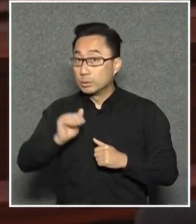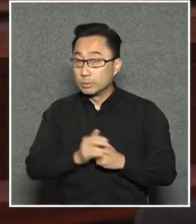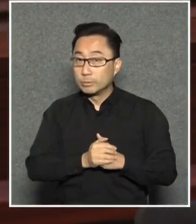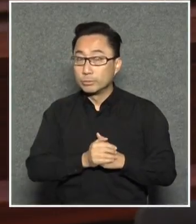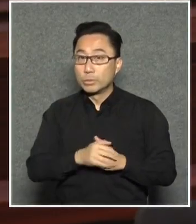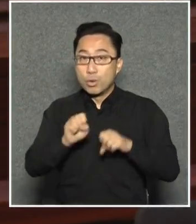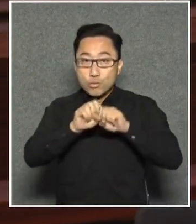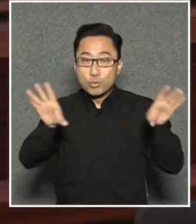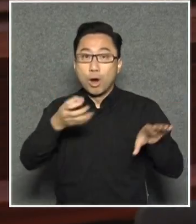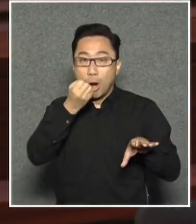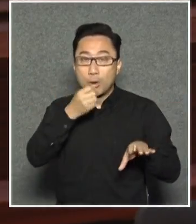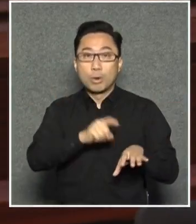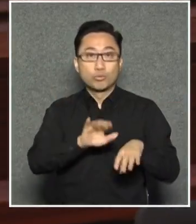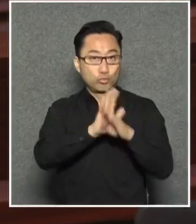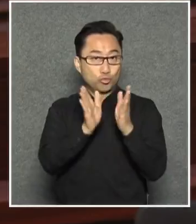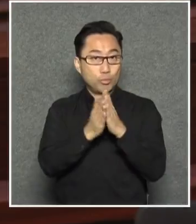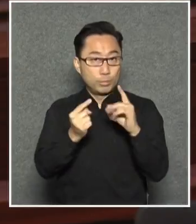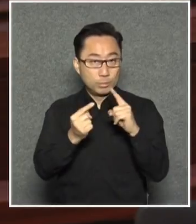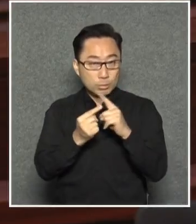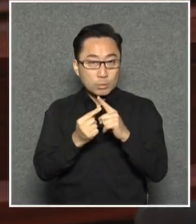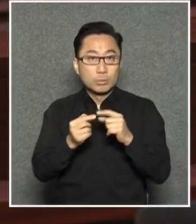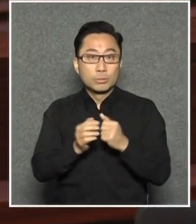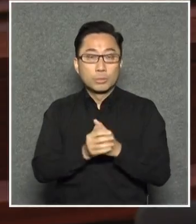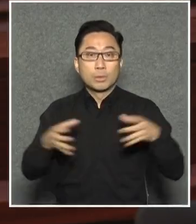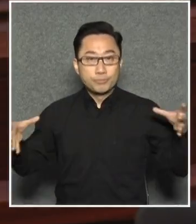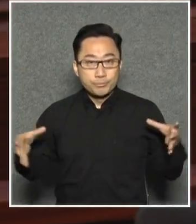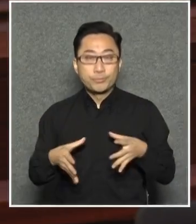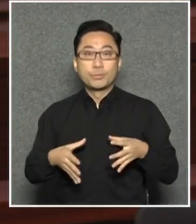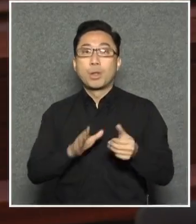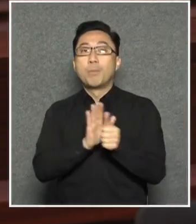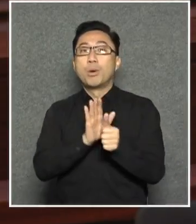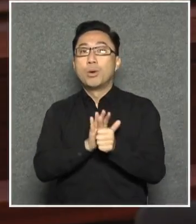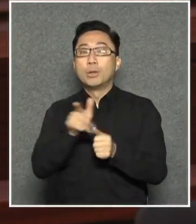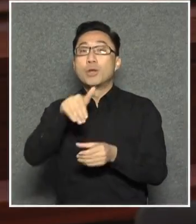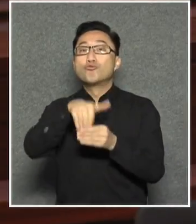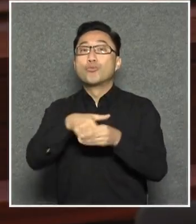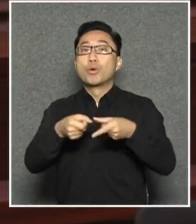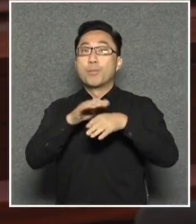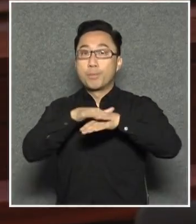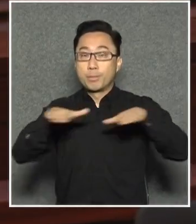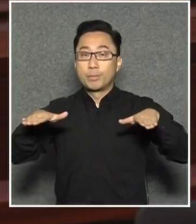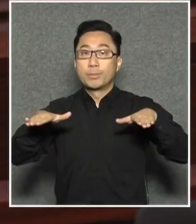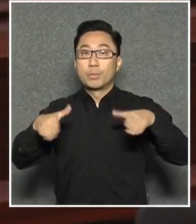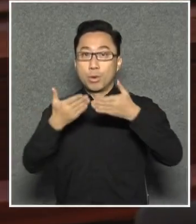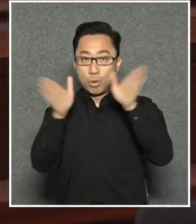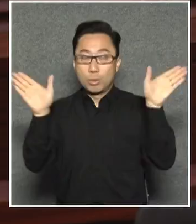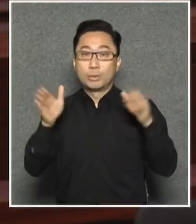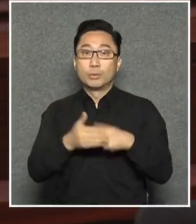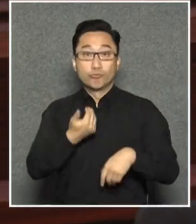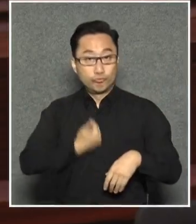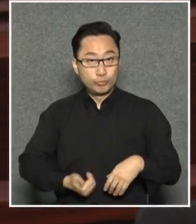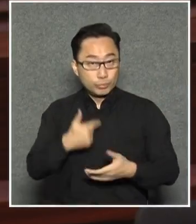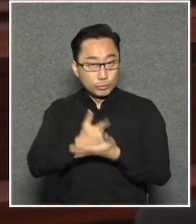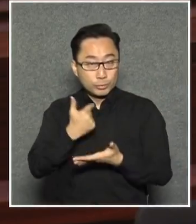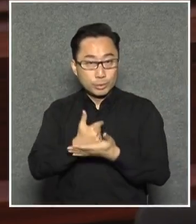喺香港所有嘅人咧係一齊去幫手保證依個選舉係公開公平同埋誠實之下進行；第二，有